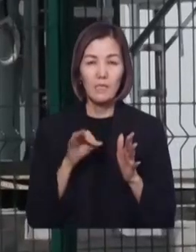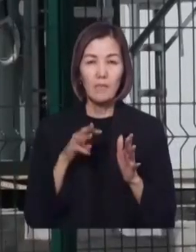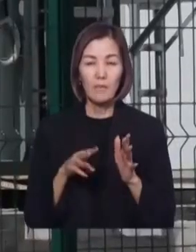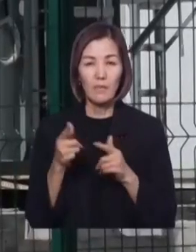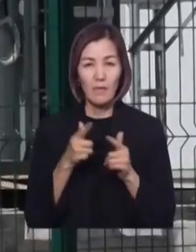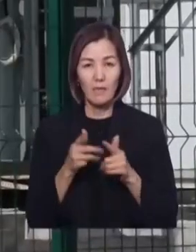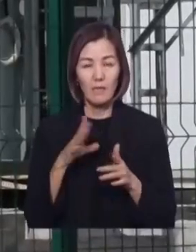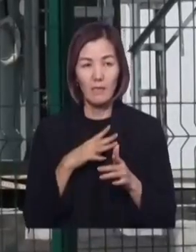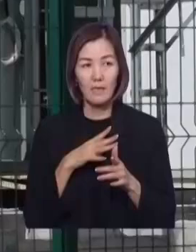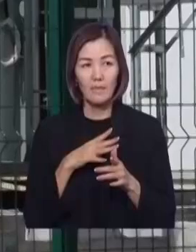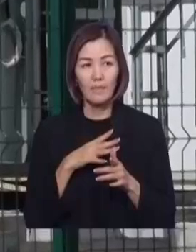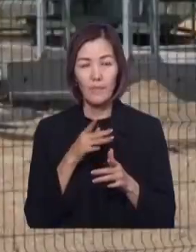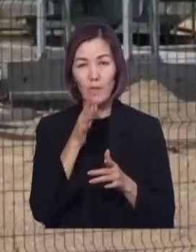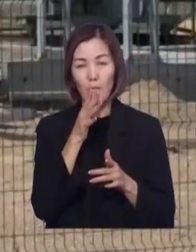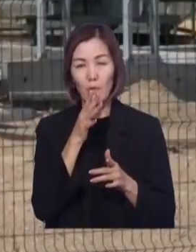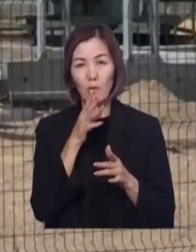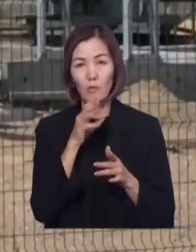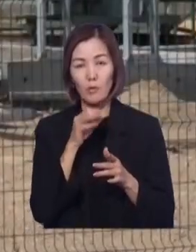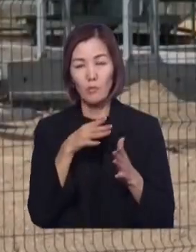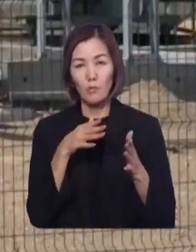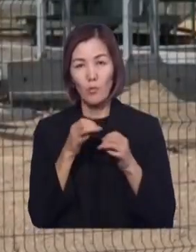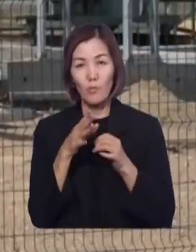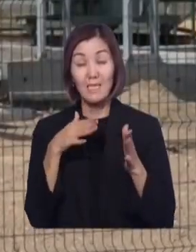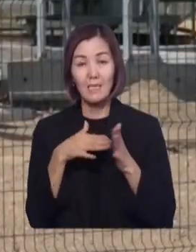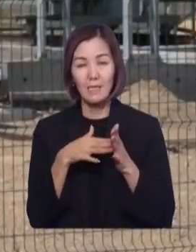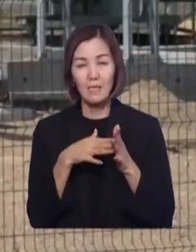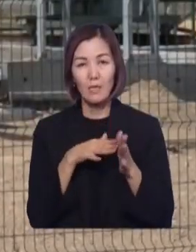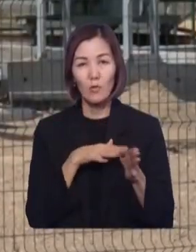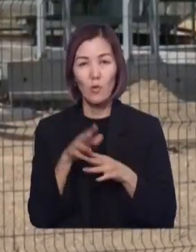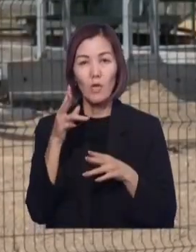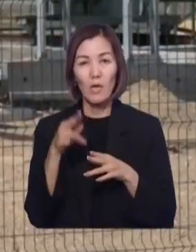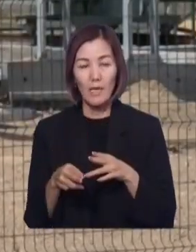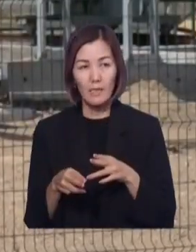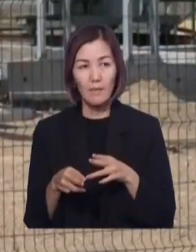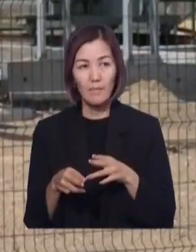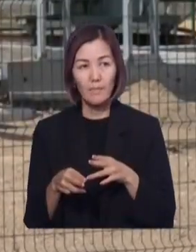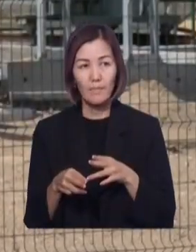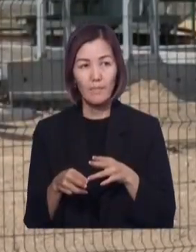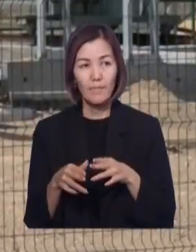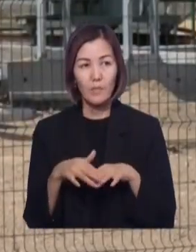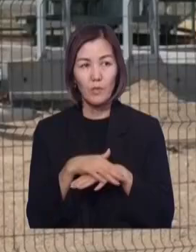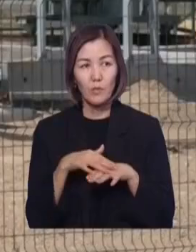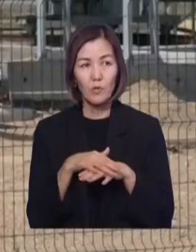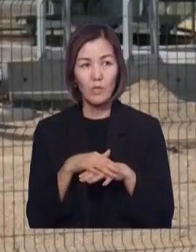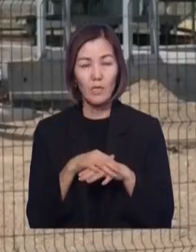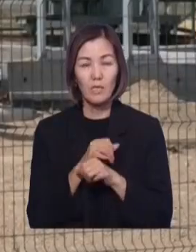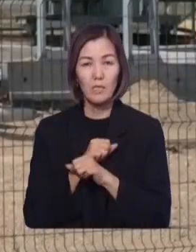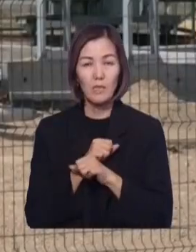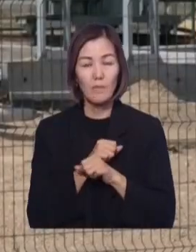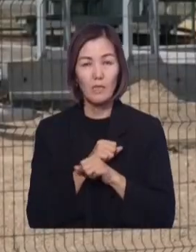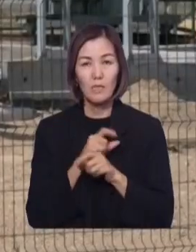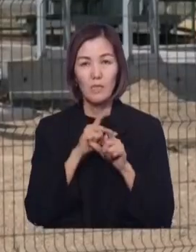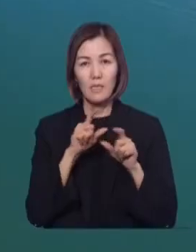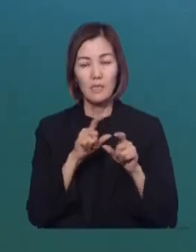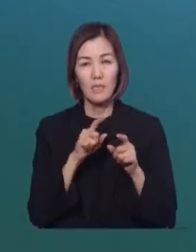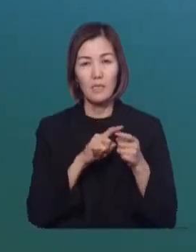дайындап қойдық. Маусым айының 15-іне шейін тоқ желілерінің құрылысын толықтай аяқтап, тұрғындар демалыс аумағындағы нысандарға